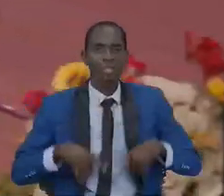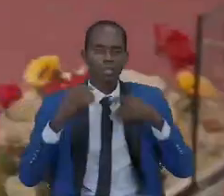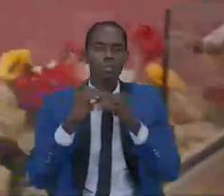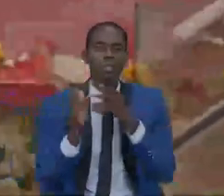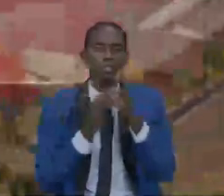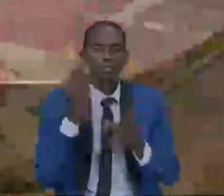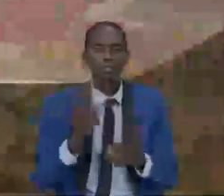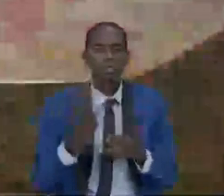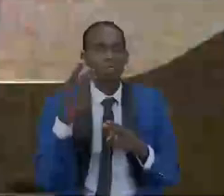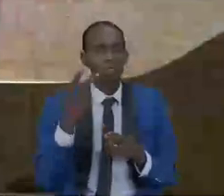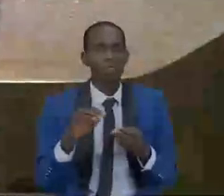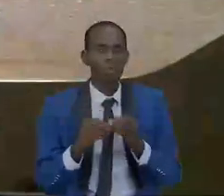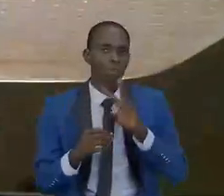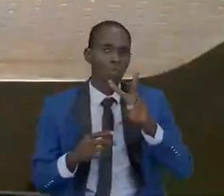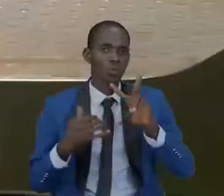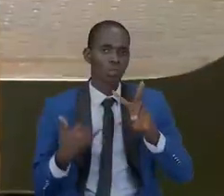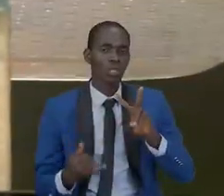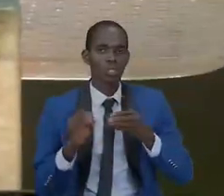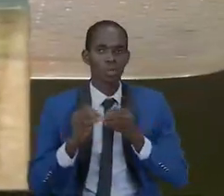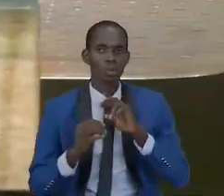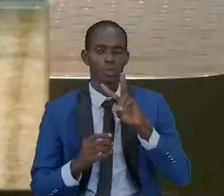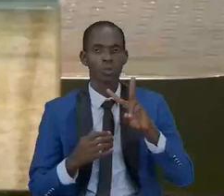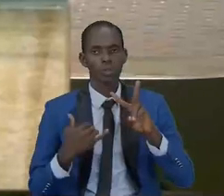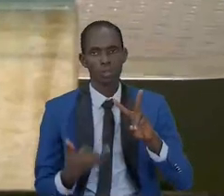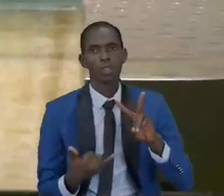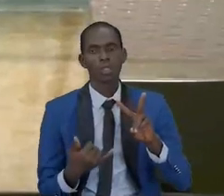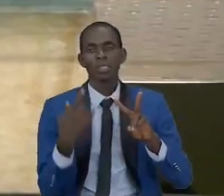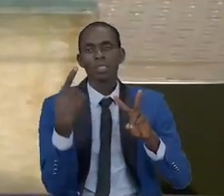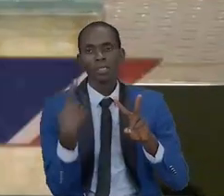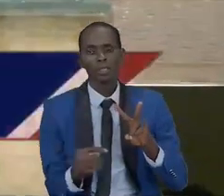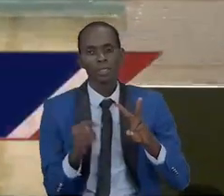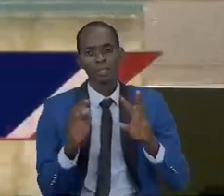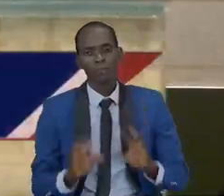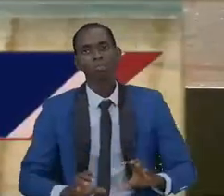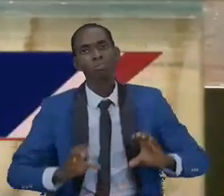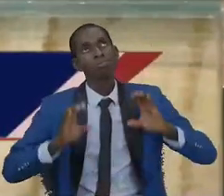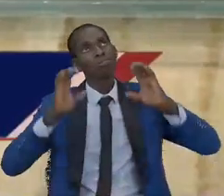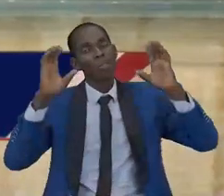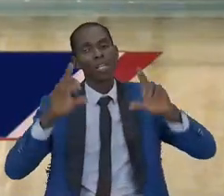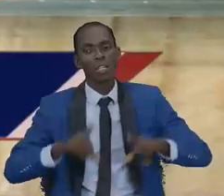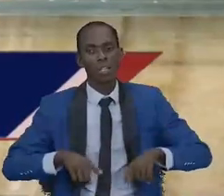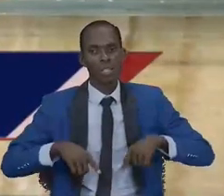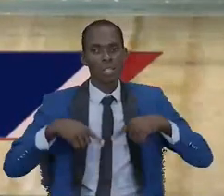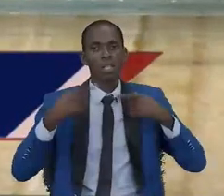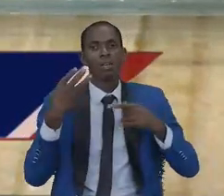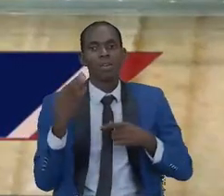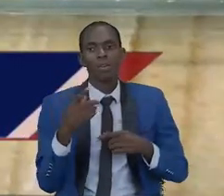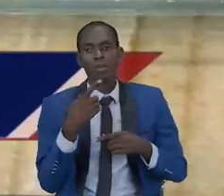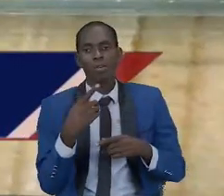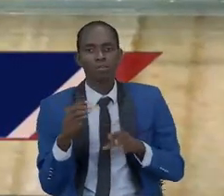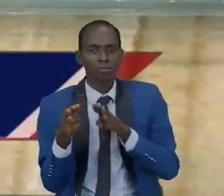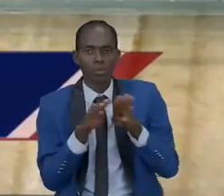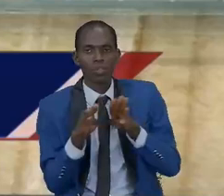voyons le deuxième élément ici le site le style de vie consacré à l'image de